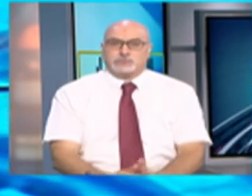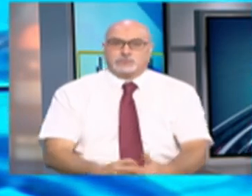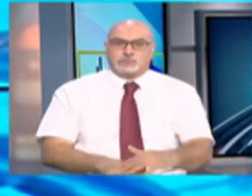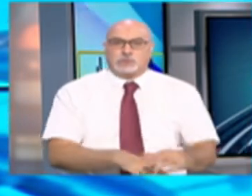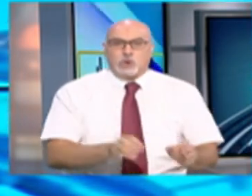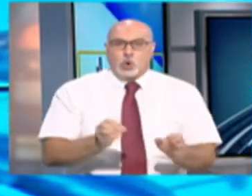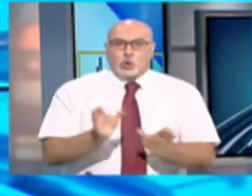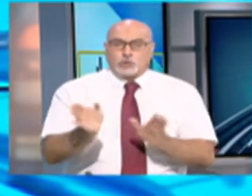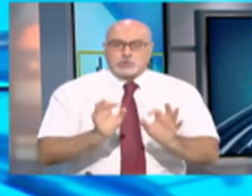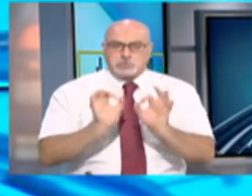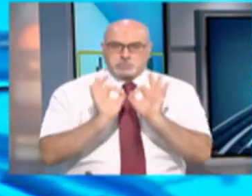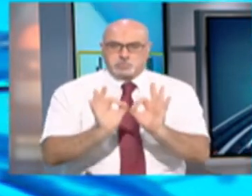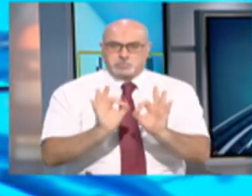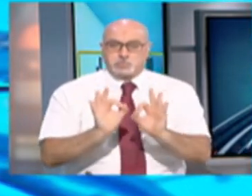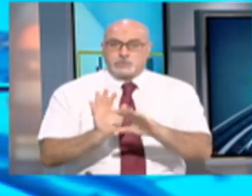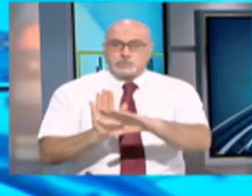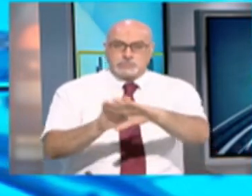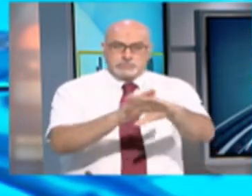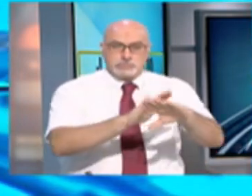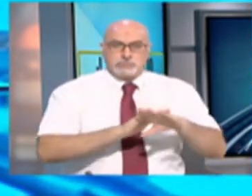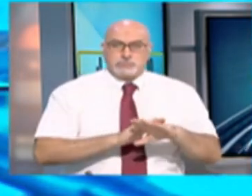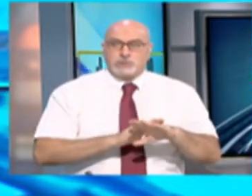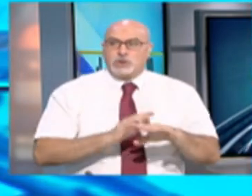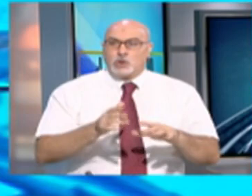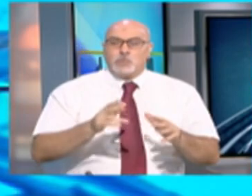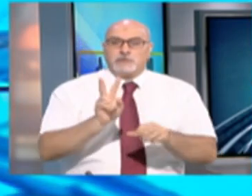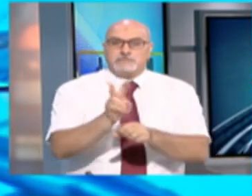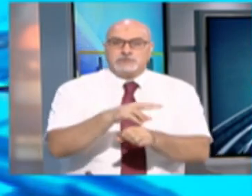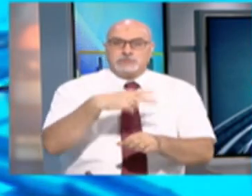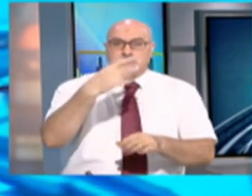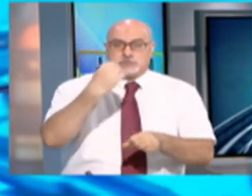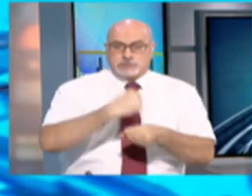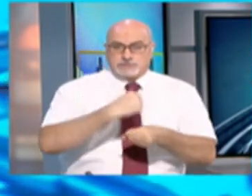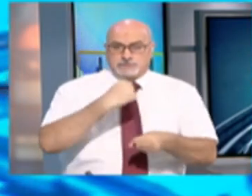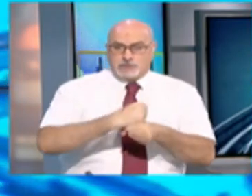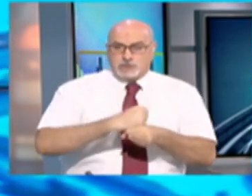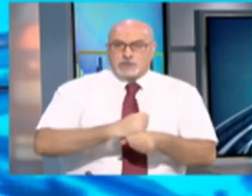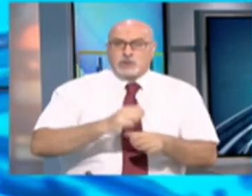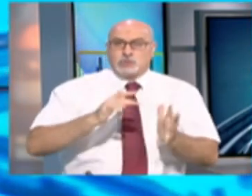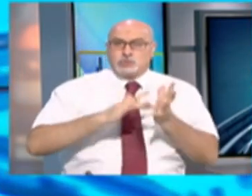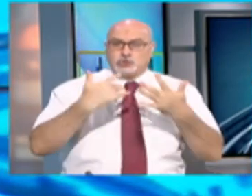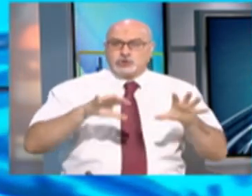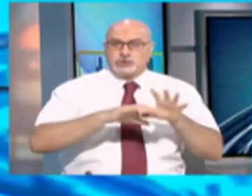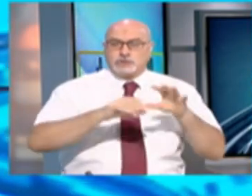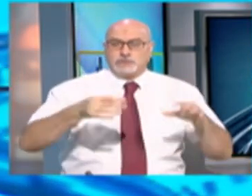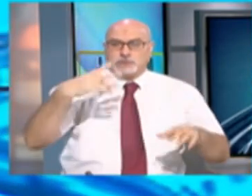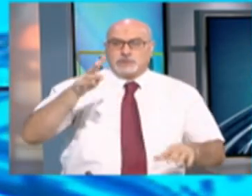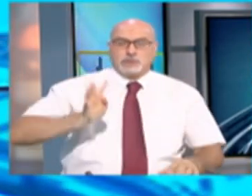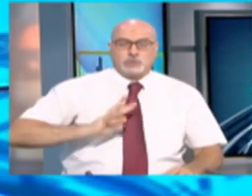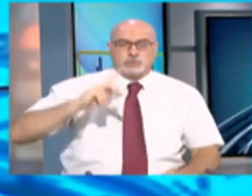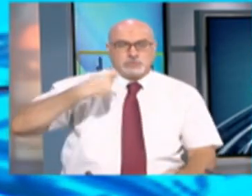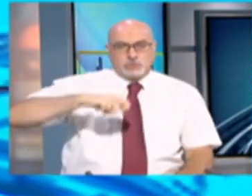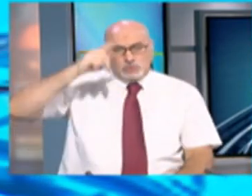توجيهات دقيقة وتعليمات حكيمة في مخرجات زيارة العمل والتفقد التي قام بها رئيس